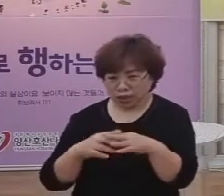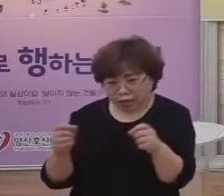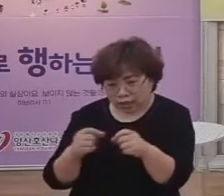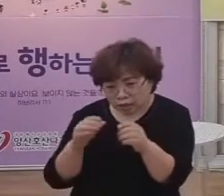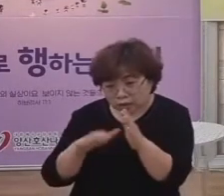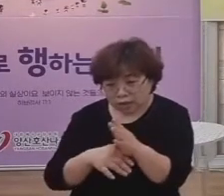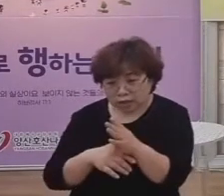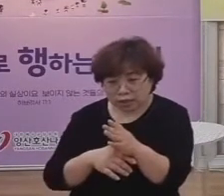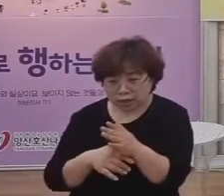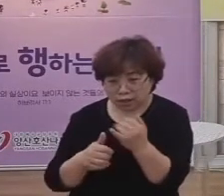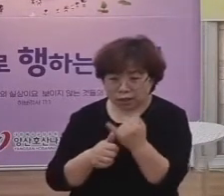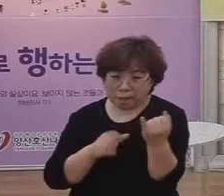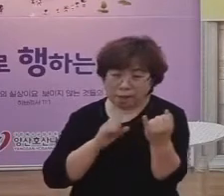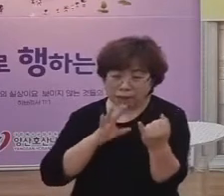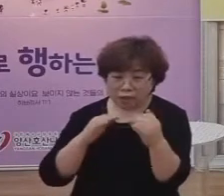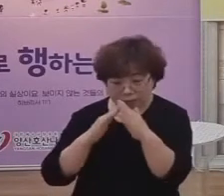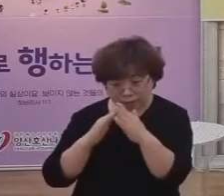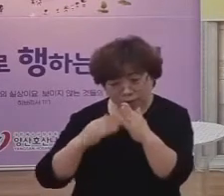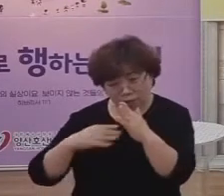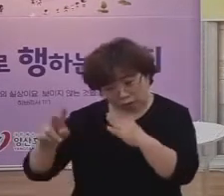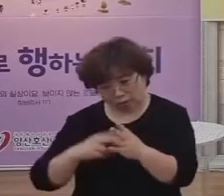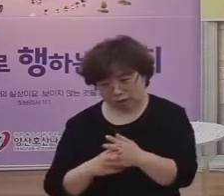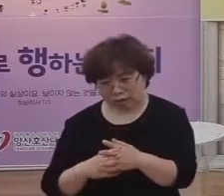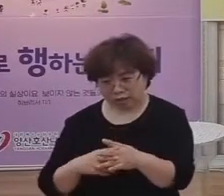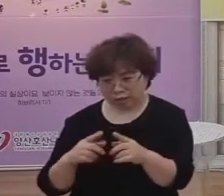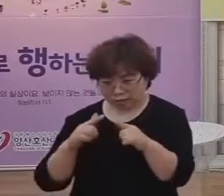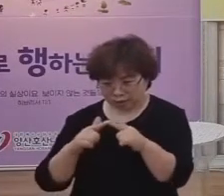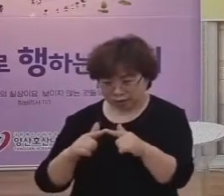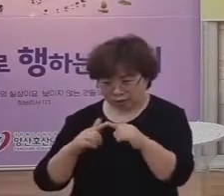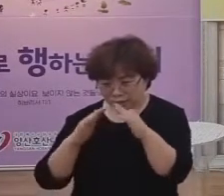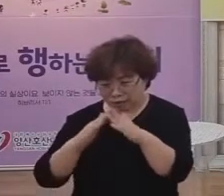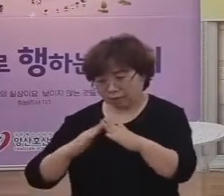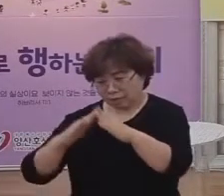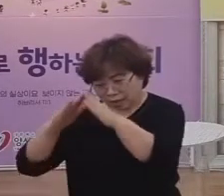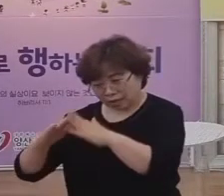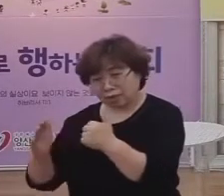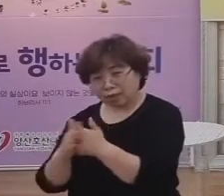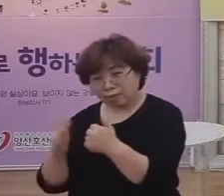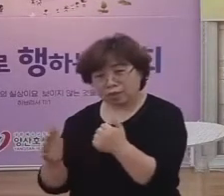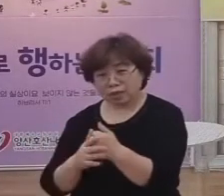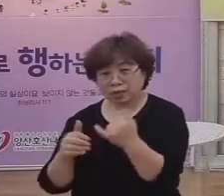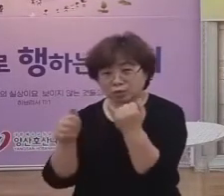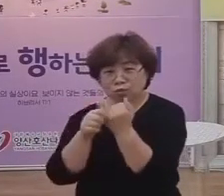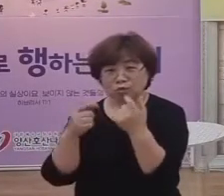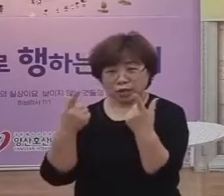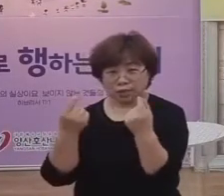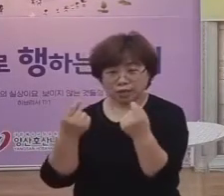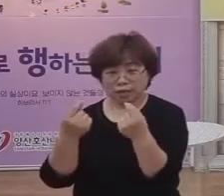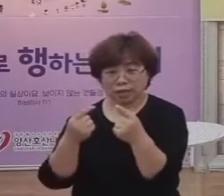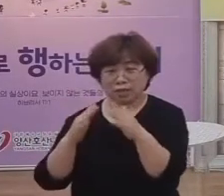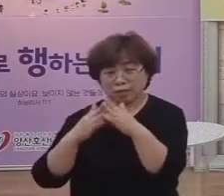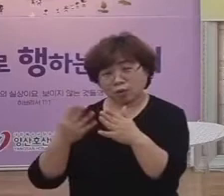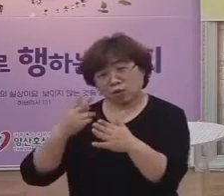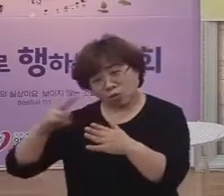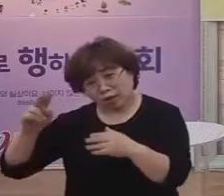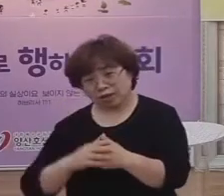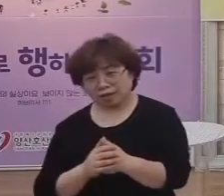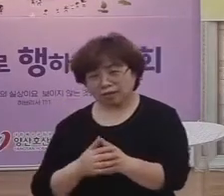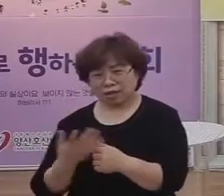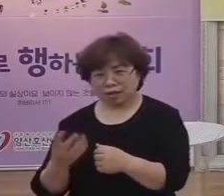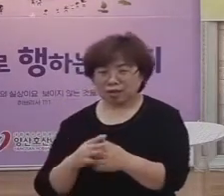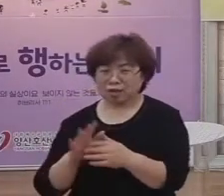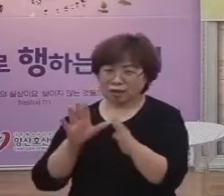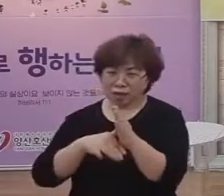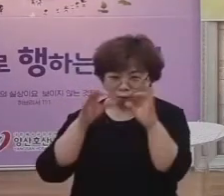있었거든요. 그러면 이제 아침에 한 8시에쯤 나가면 요 위로 올라가는 신주중학교 뭐 물금고 애들 이제 막 걸어서